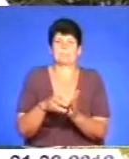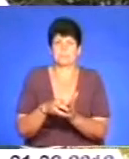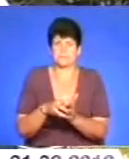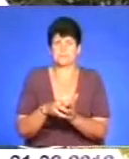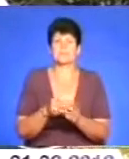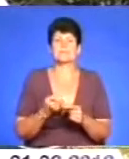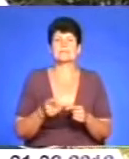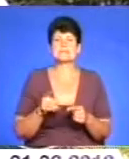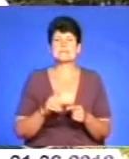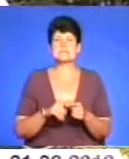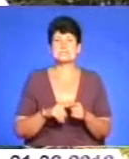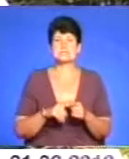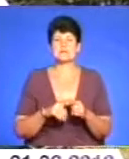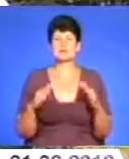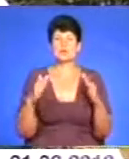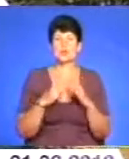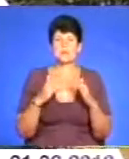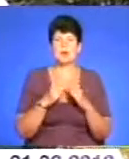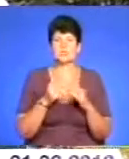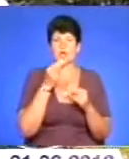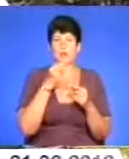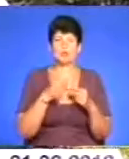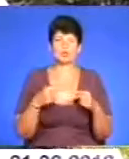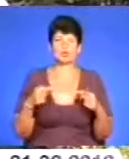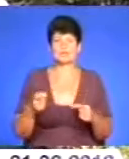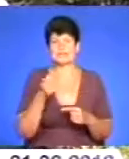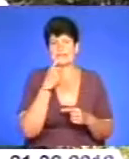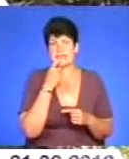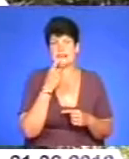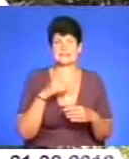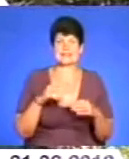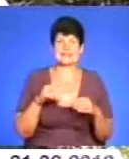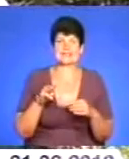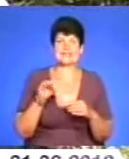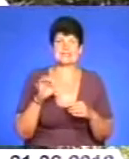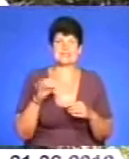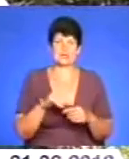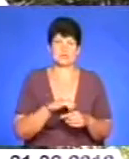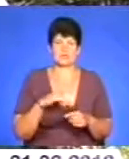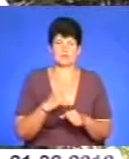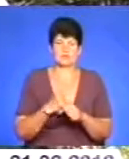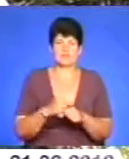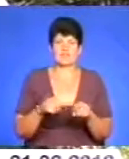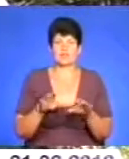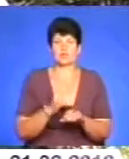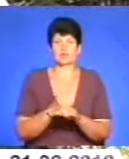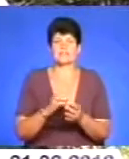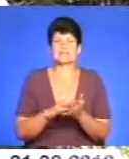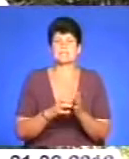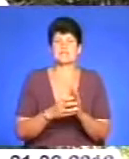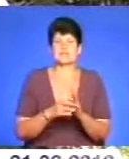це якби з домашніх продуктів, там яйця і тісто саме робити. Ми вирішили робити печення